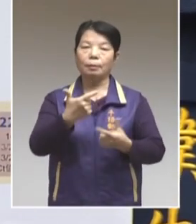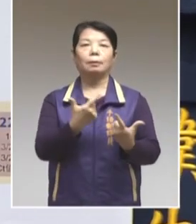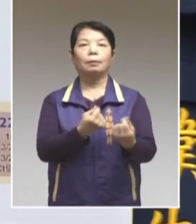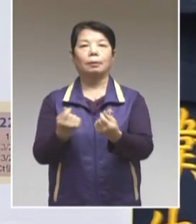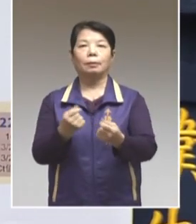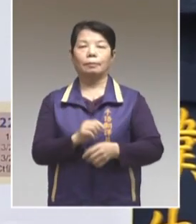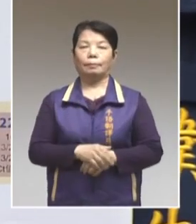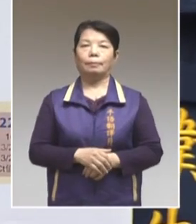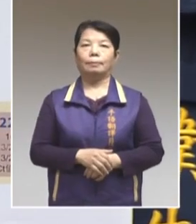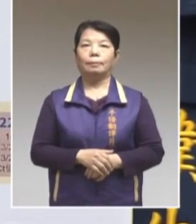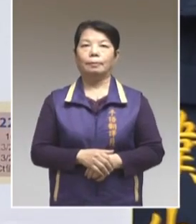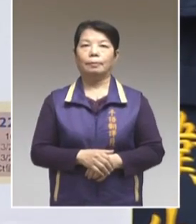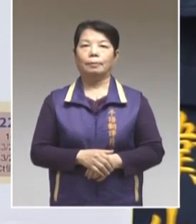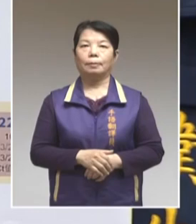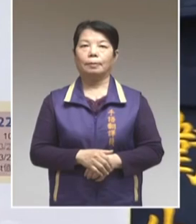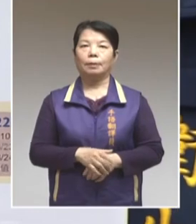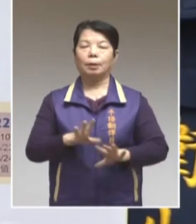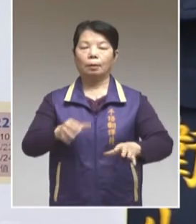在同一个